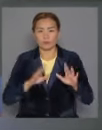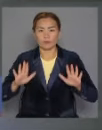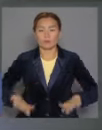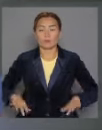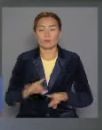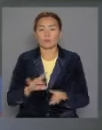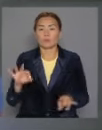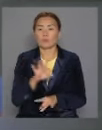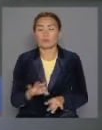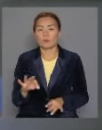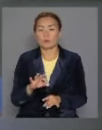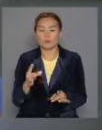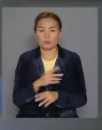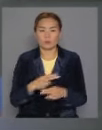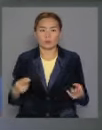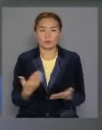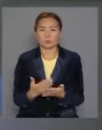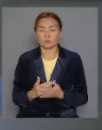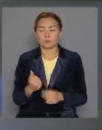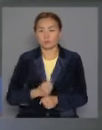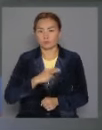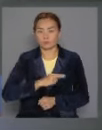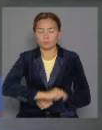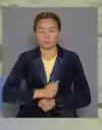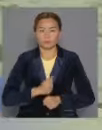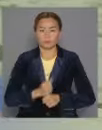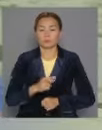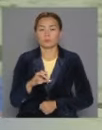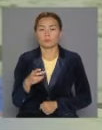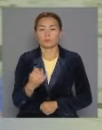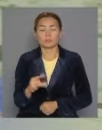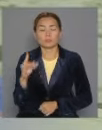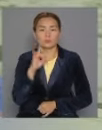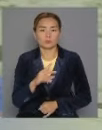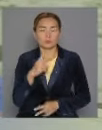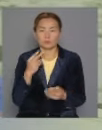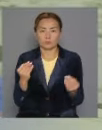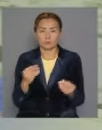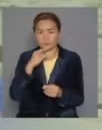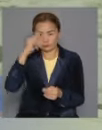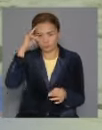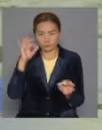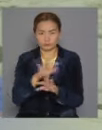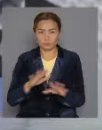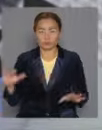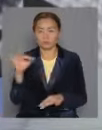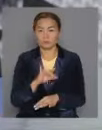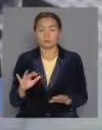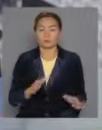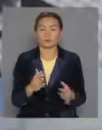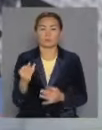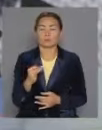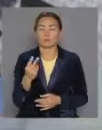были зачитаны доклады на такие темы, как история Курмагазы Сагарбайулы, которую мы не знаем, великая личность казахского кюя, история происхождения